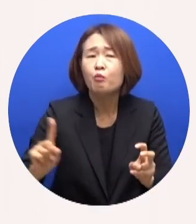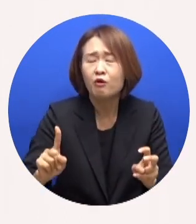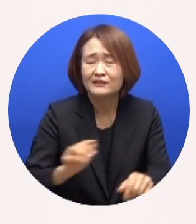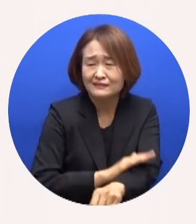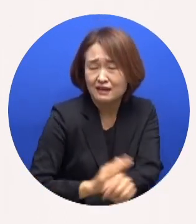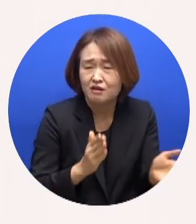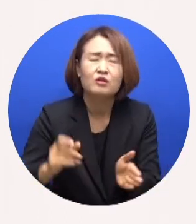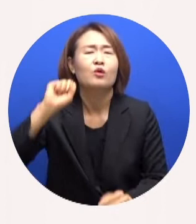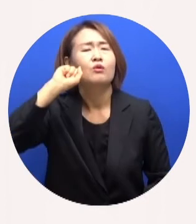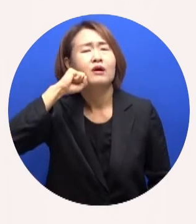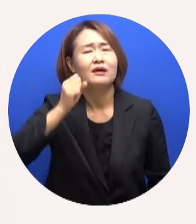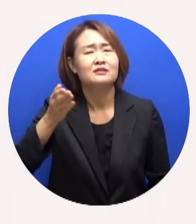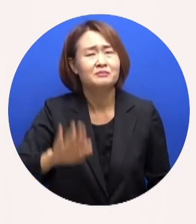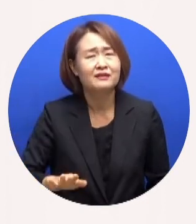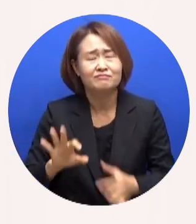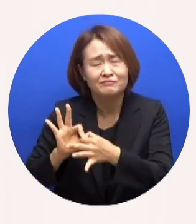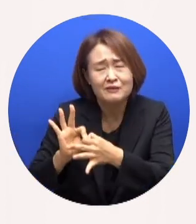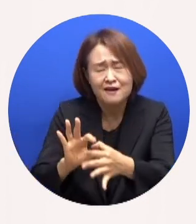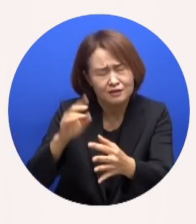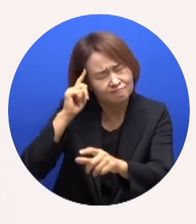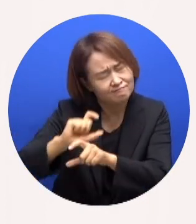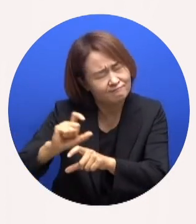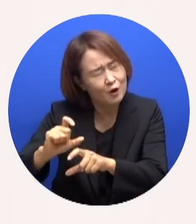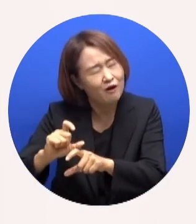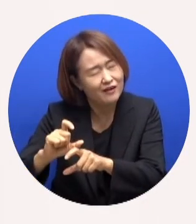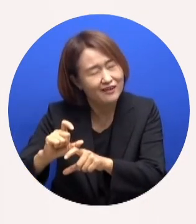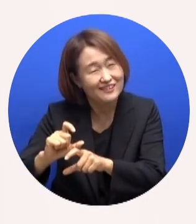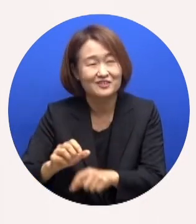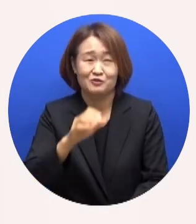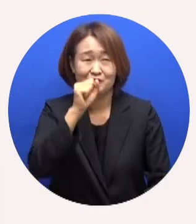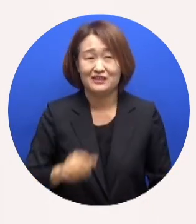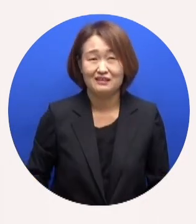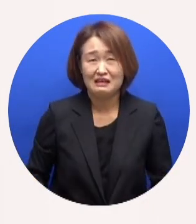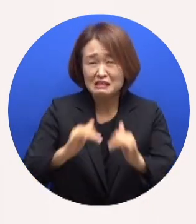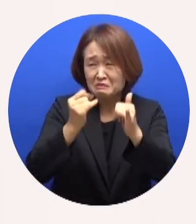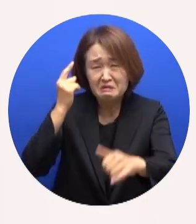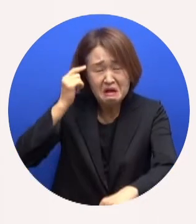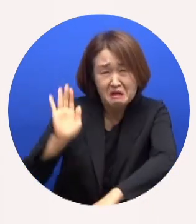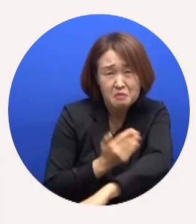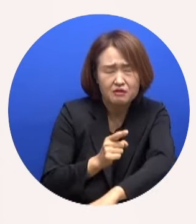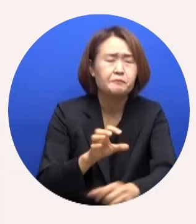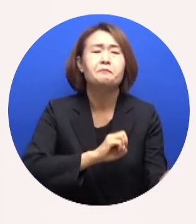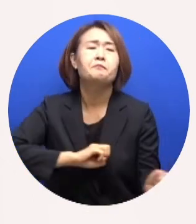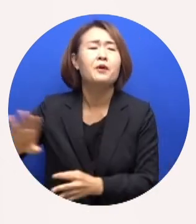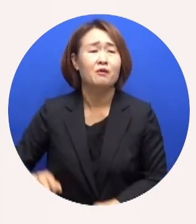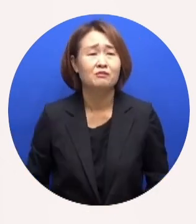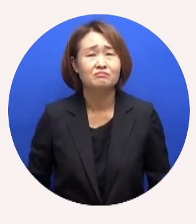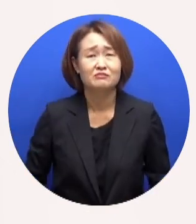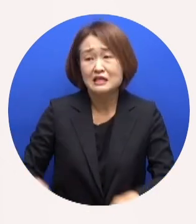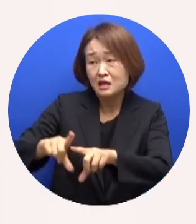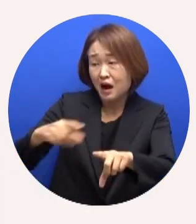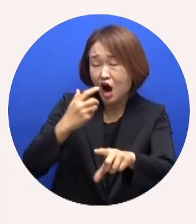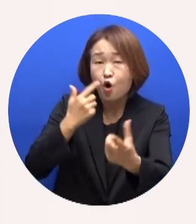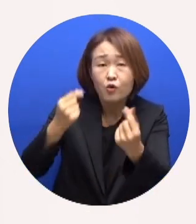정의하기는 어렵지만 그게 뭔지를 끊임없이 고민하는 그 자체가 사회적 편견을 버리고 일반인처럼 다닐 수